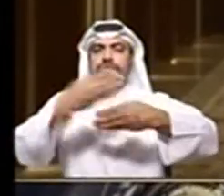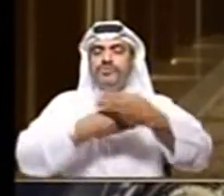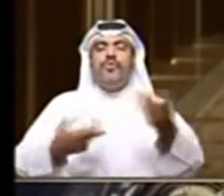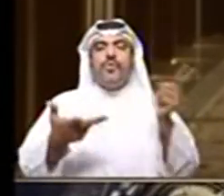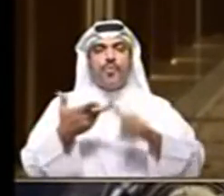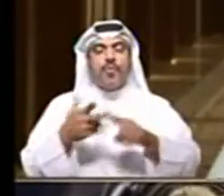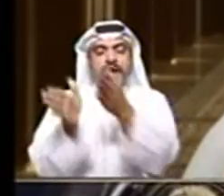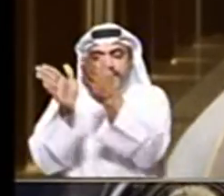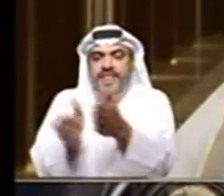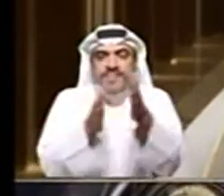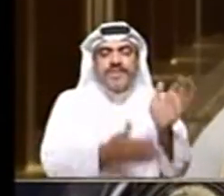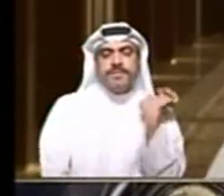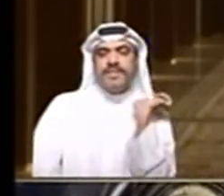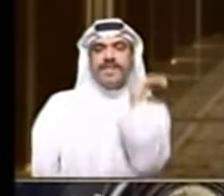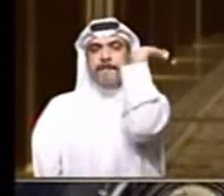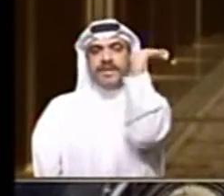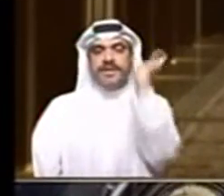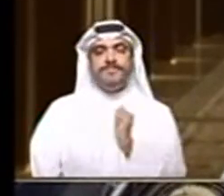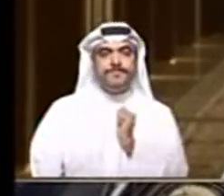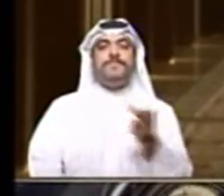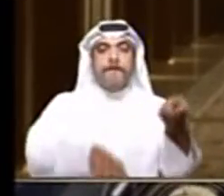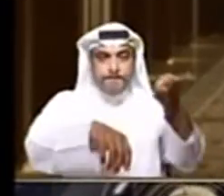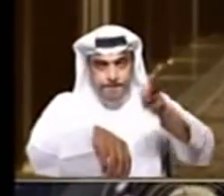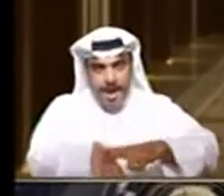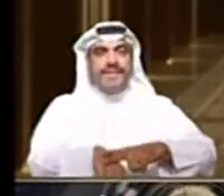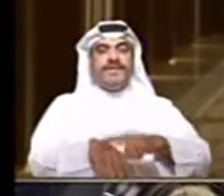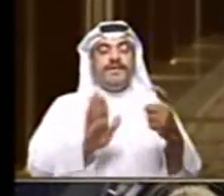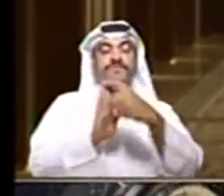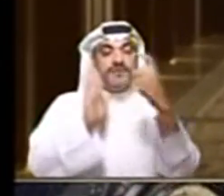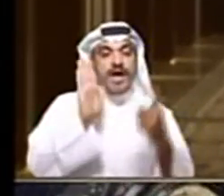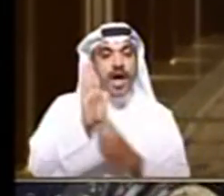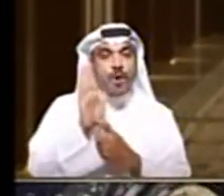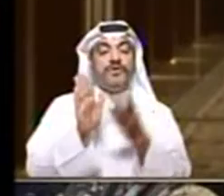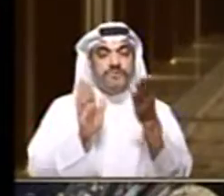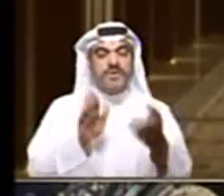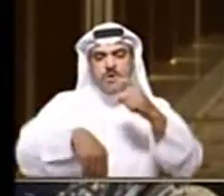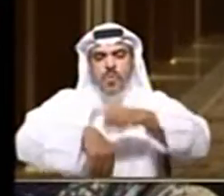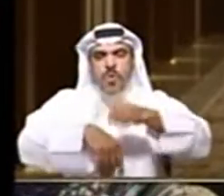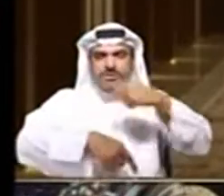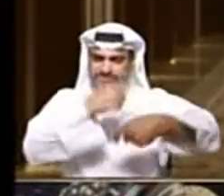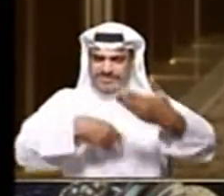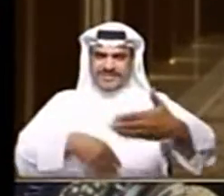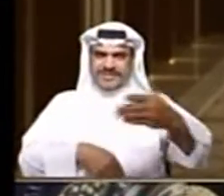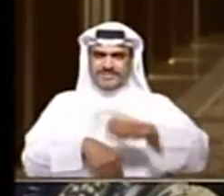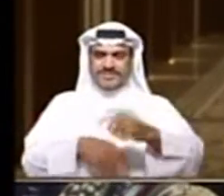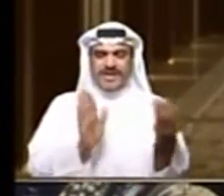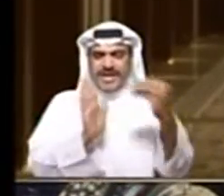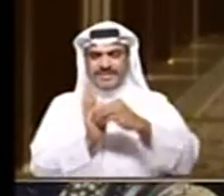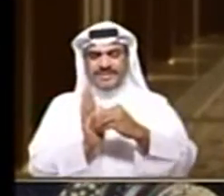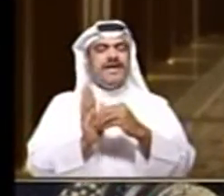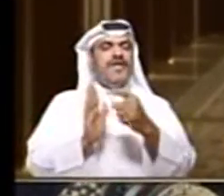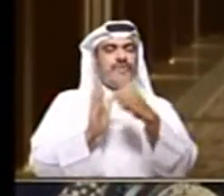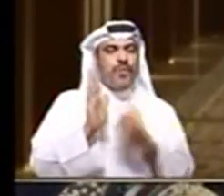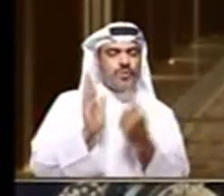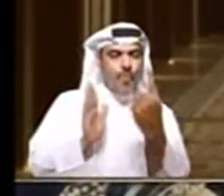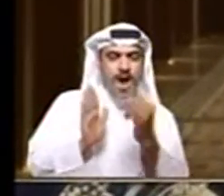التأمين، وكذلك العديد من القوانين اللي قد لا تستغرق وقت كثير يعني فيها تعديل مادة أو